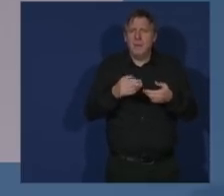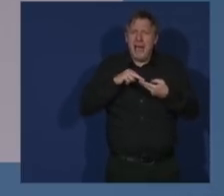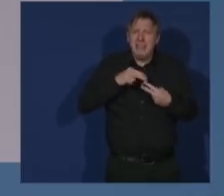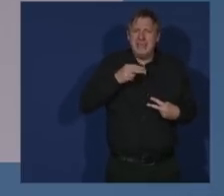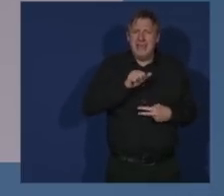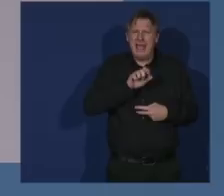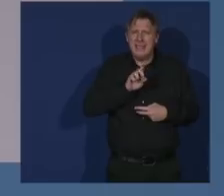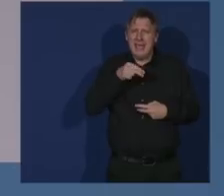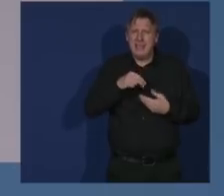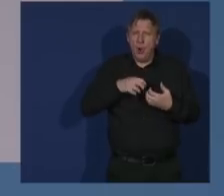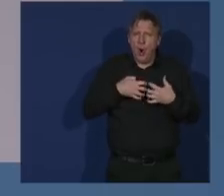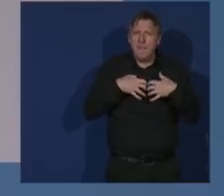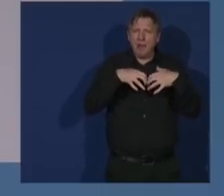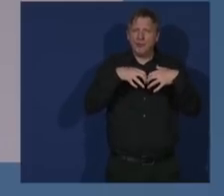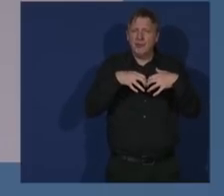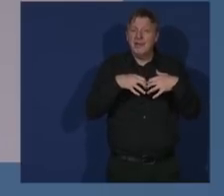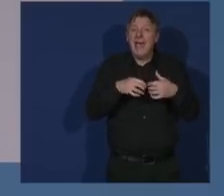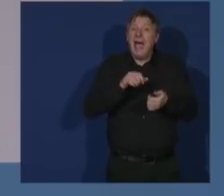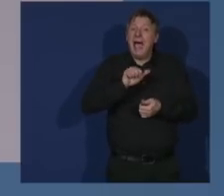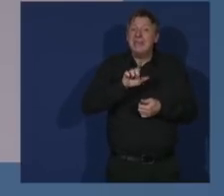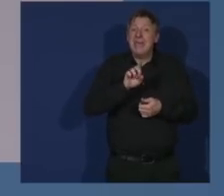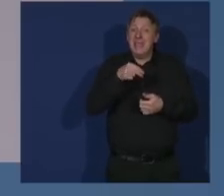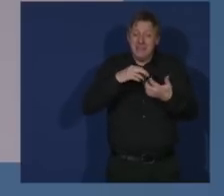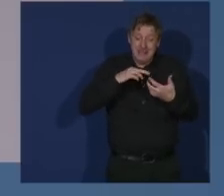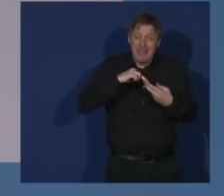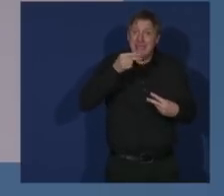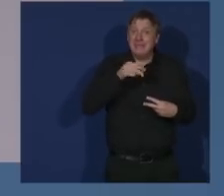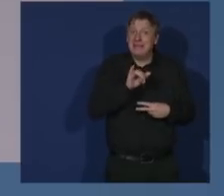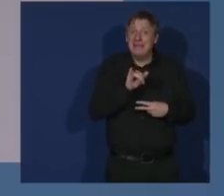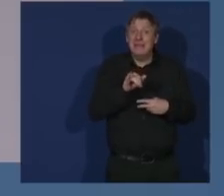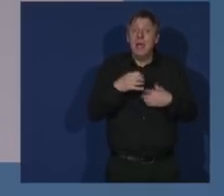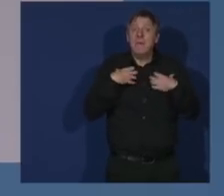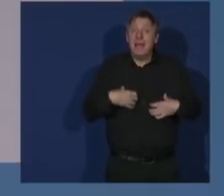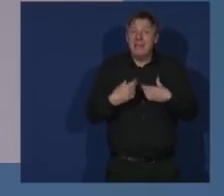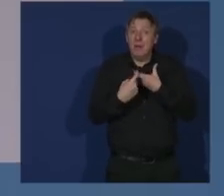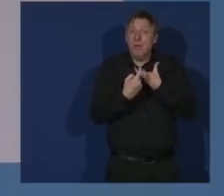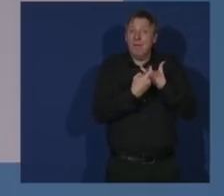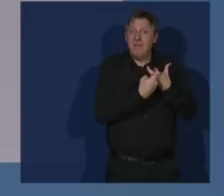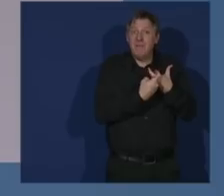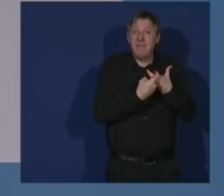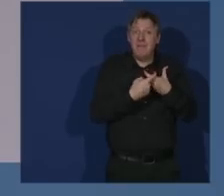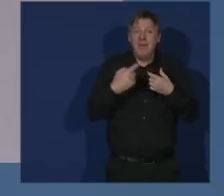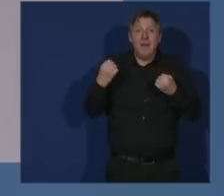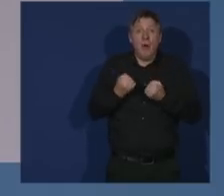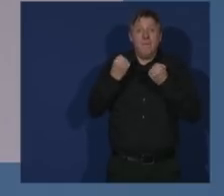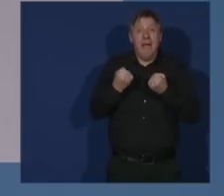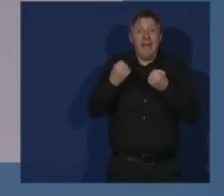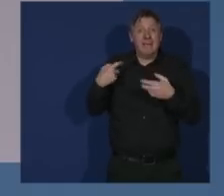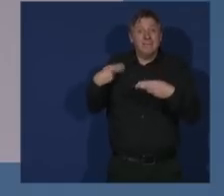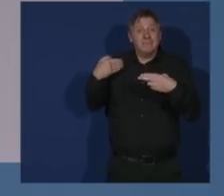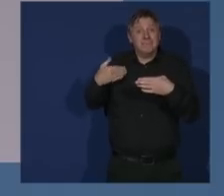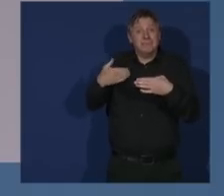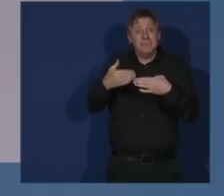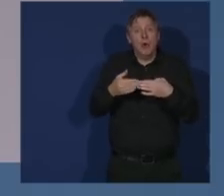Or, notre ADN, ce sont nos adhérents. Pendant la campagne, nous ne les avons jamais considérés comme de la chair à